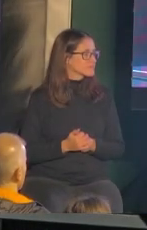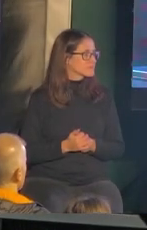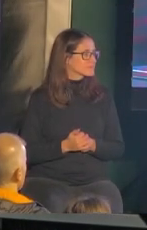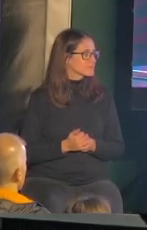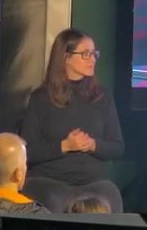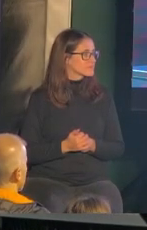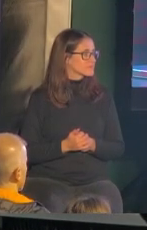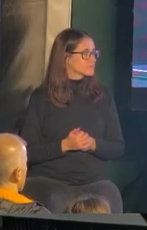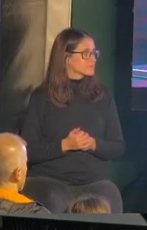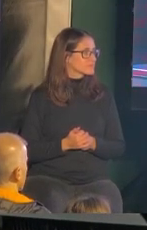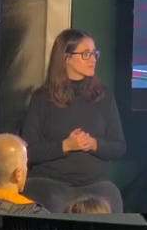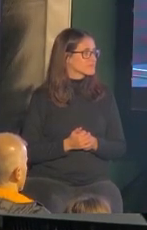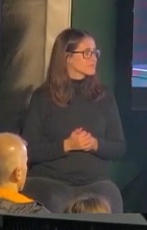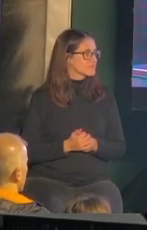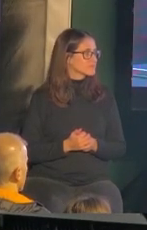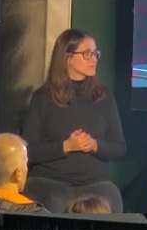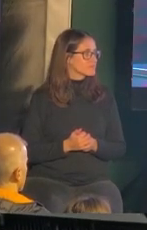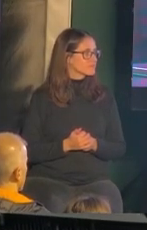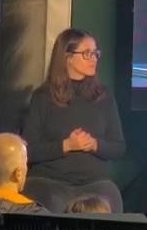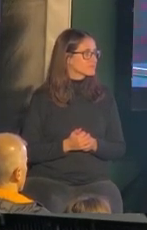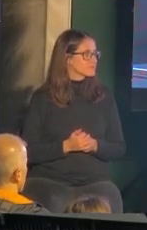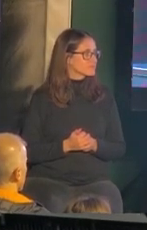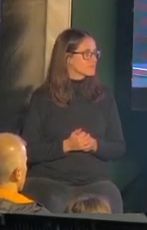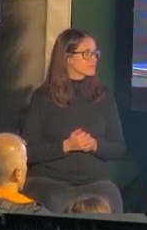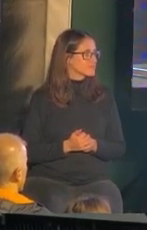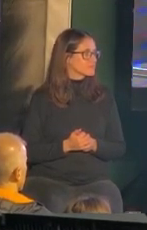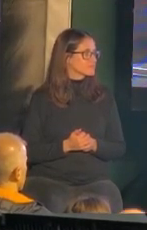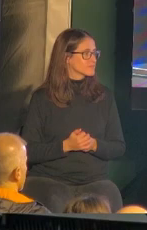Vale, ho passaré aquí al foc.